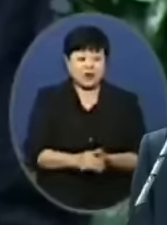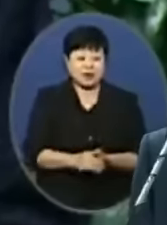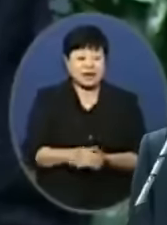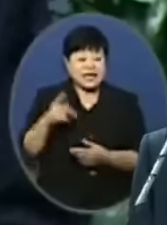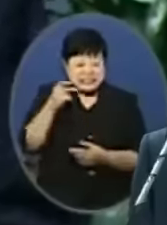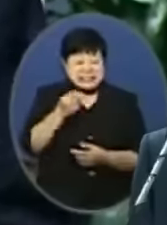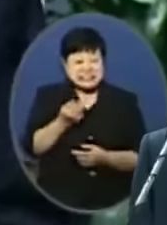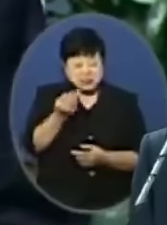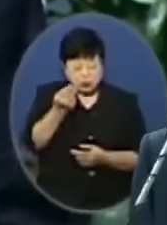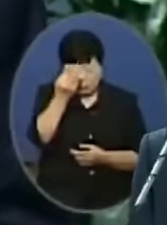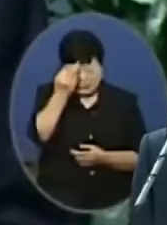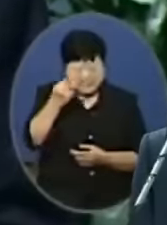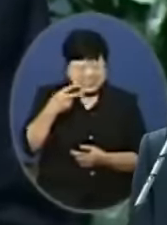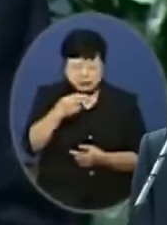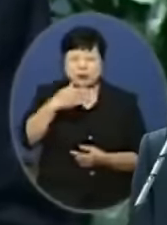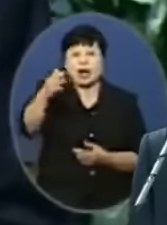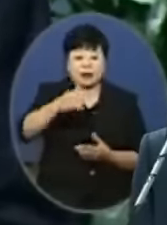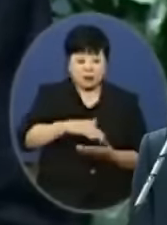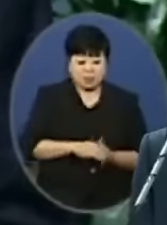오살리 기도원으로 가라고.